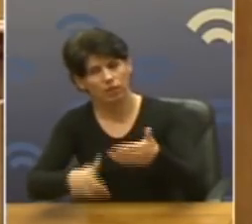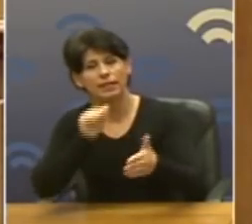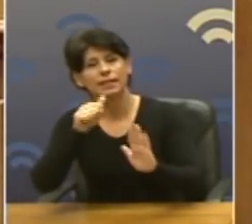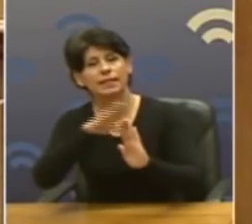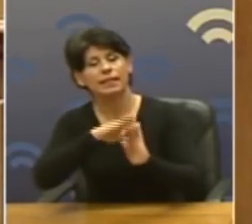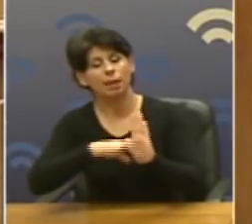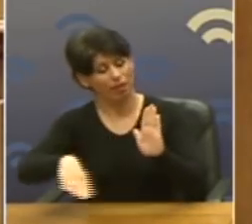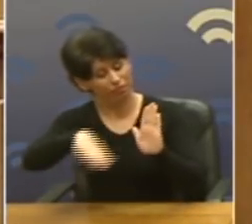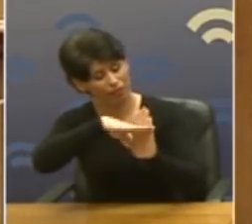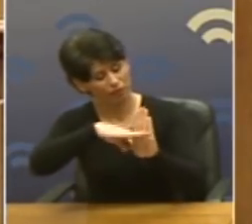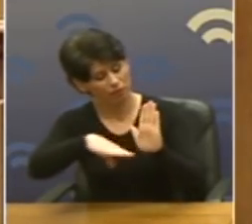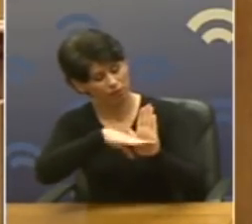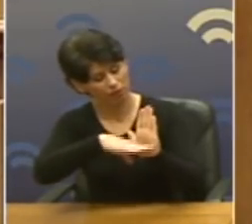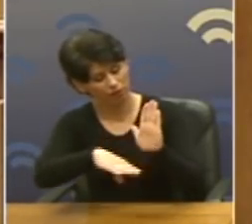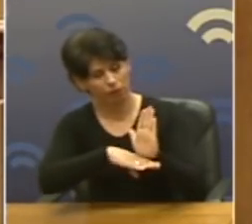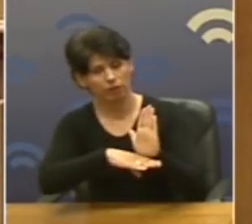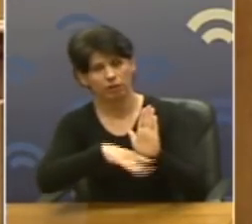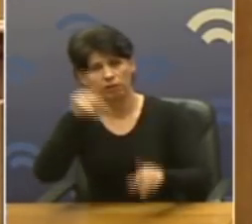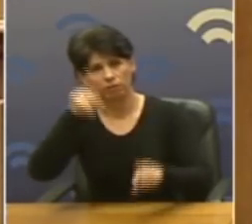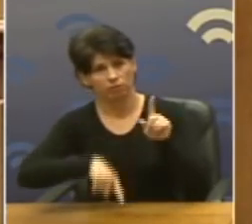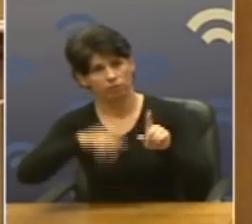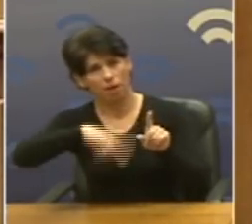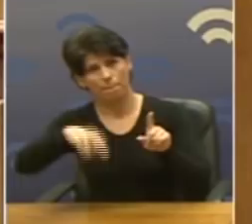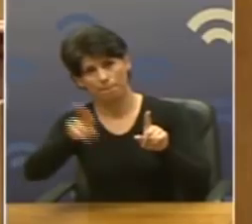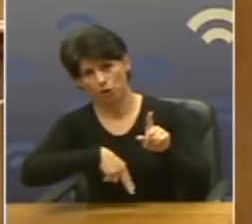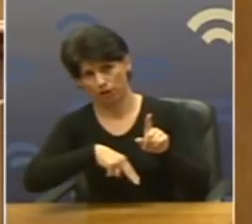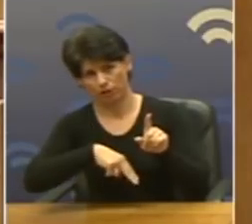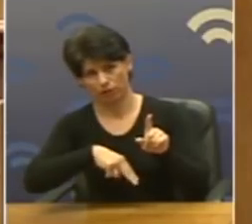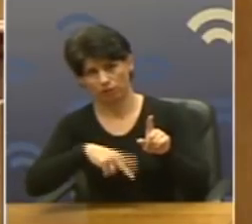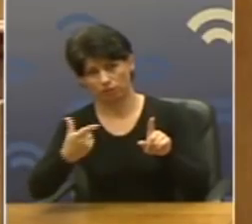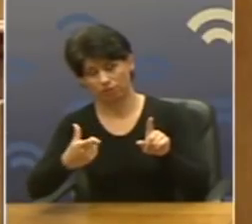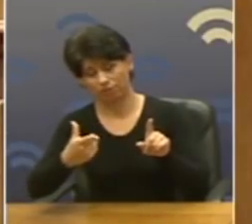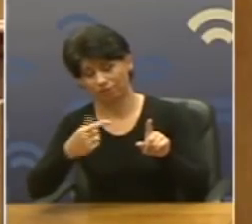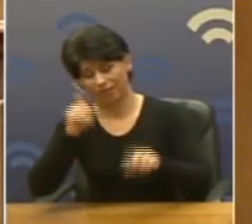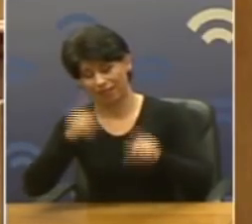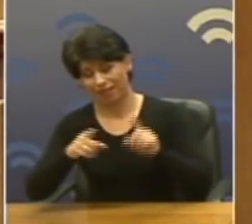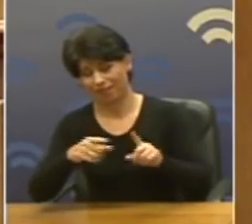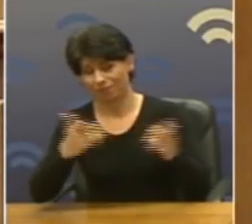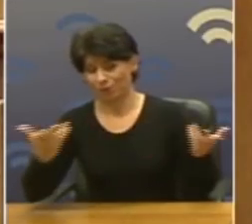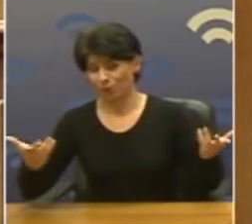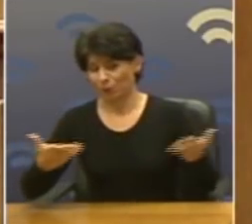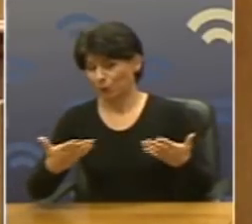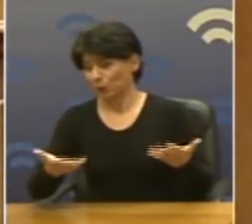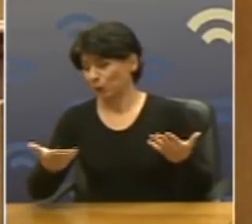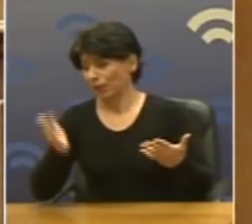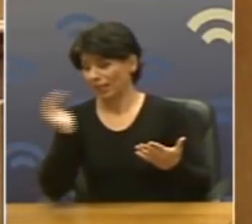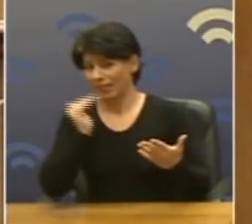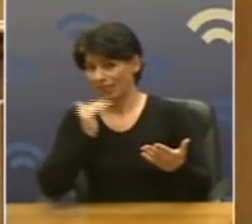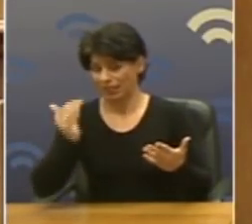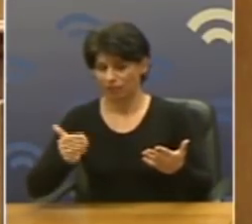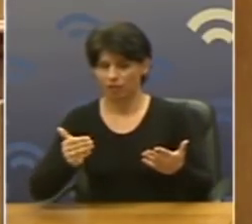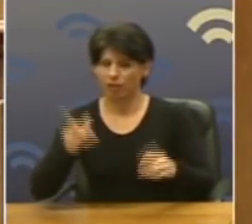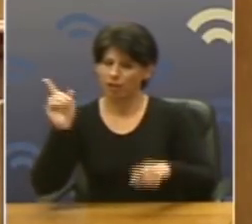συνταγματικές διατάξεις, οι οποίες κάποιες απορρίφθηκαν, μετεπένων κάποιες. Άλλες απορρίφθηκαν με